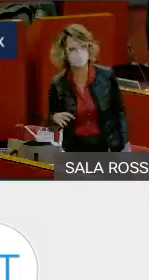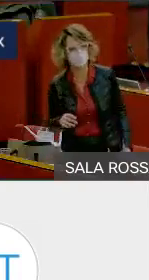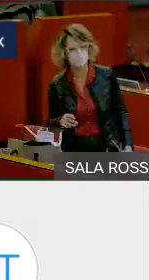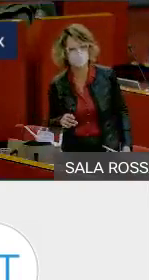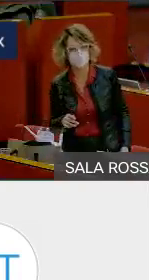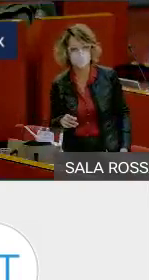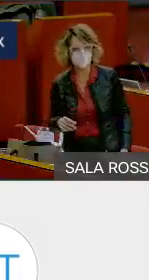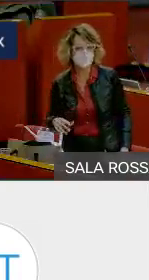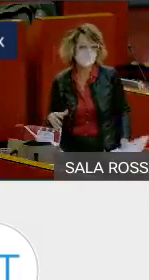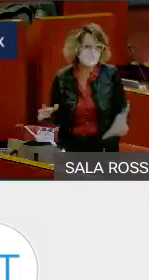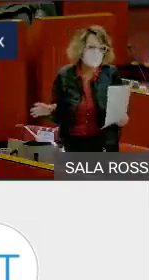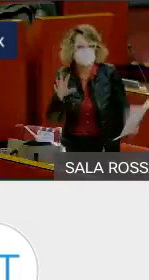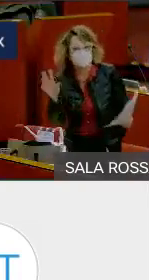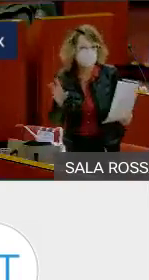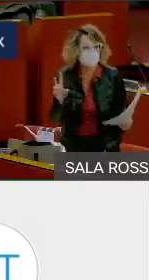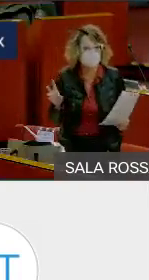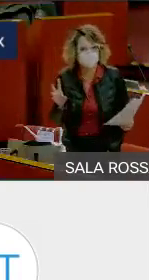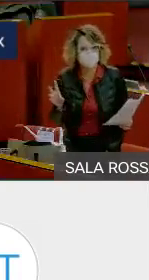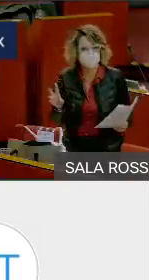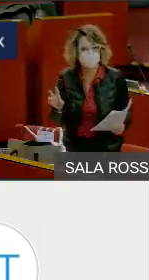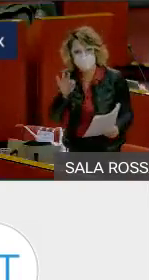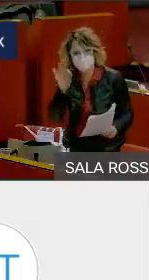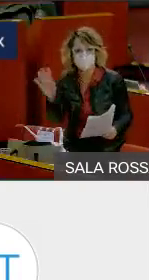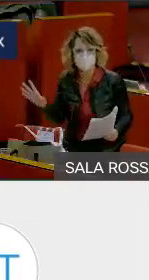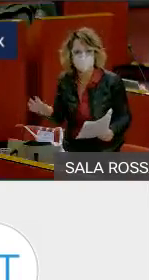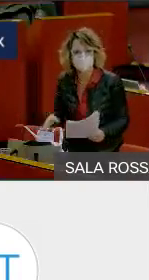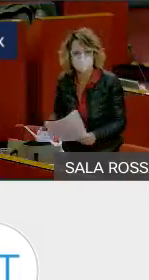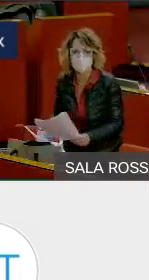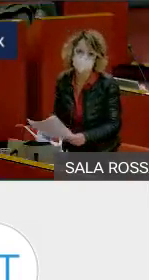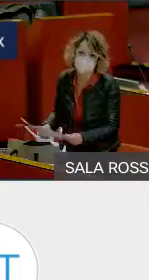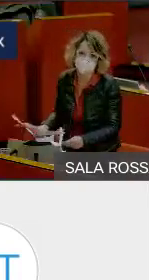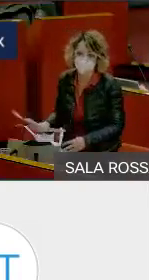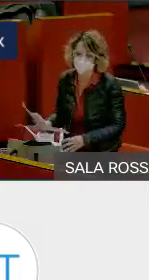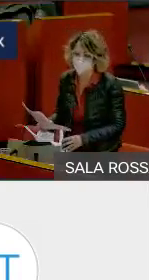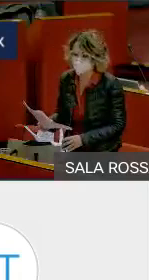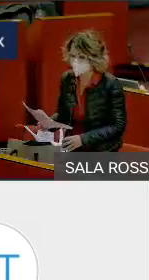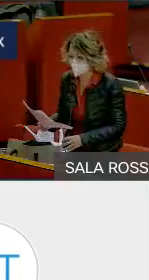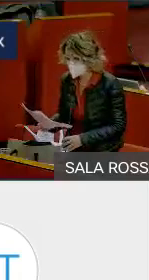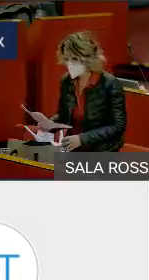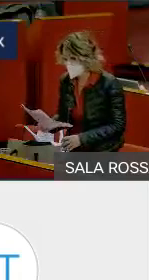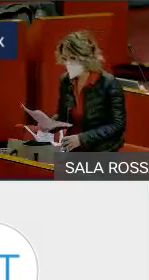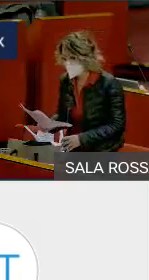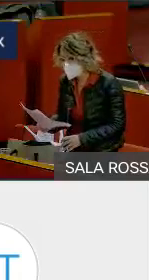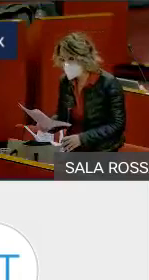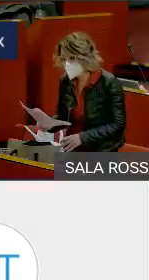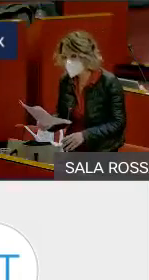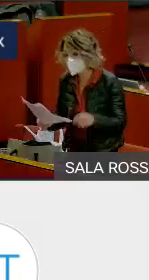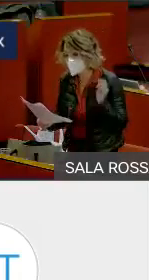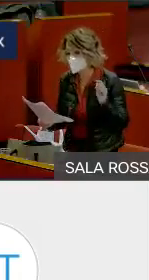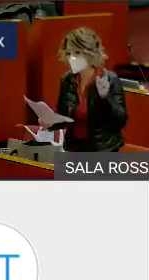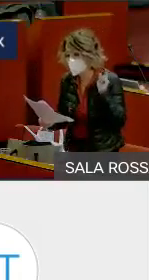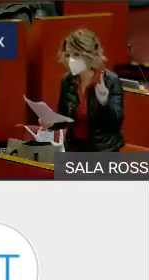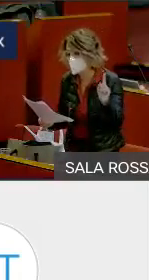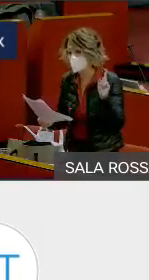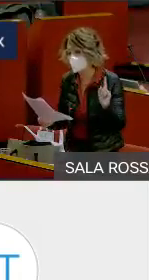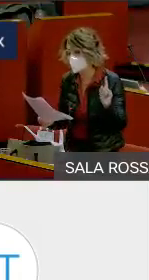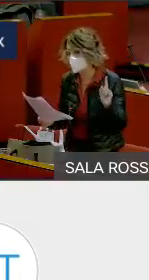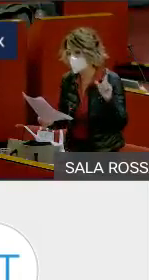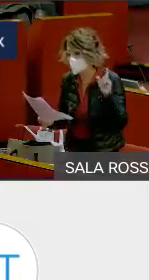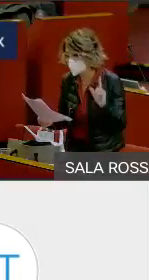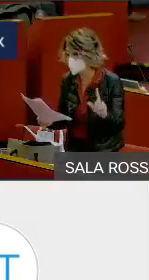consumiamo perché si sa mai che magari facciamo esattamente come una città europea deve fare e poi il bilancio non